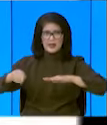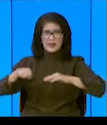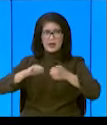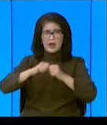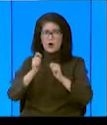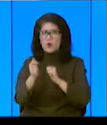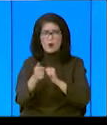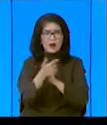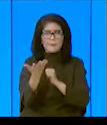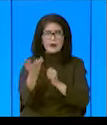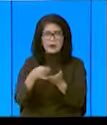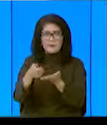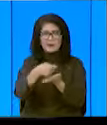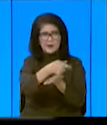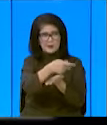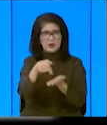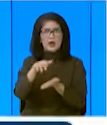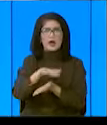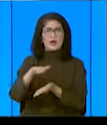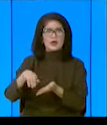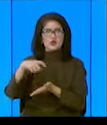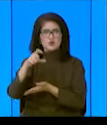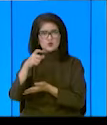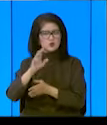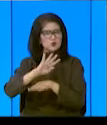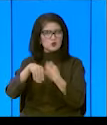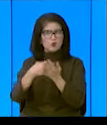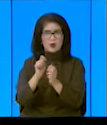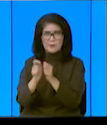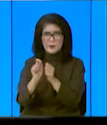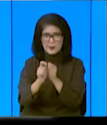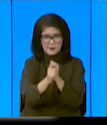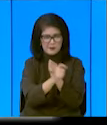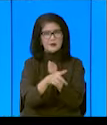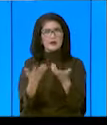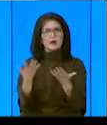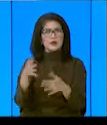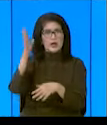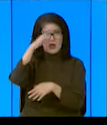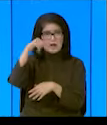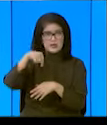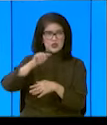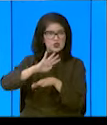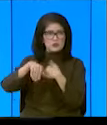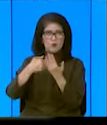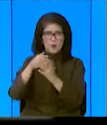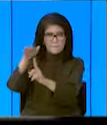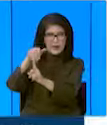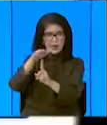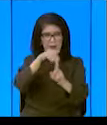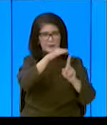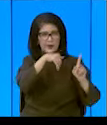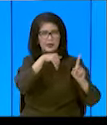tersebut, istri, anak hingga cucu mantan Mentan Syahrul Yasin Limpo hari ini akan dihadirkan sebagai saksi dalam sidang. Kita